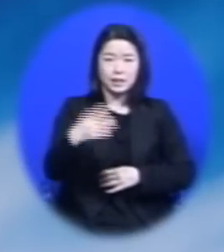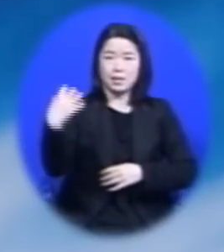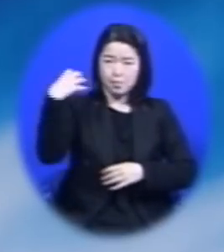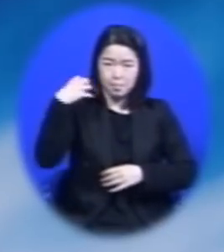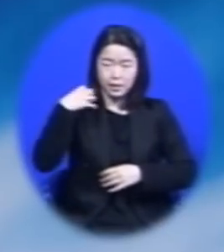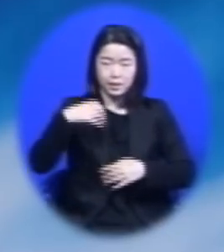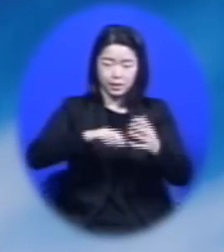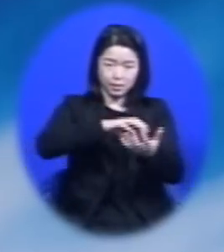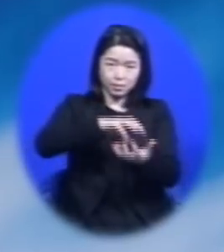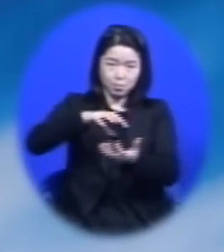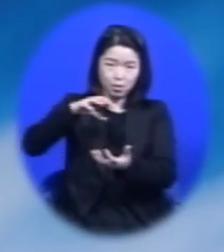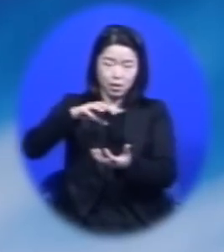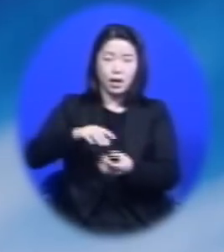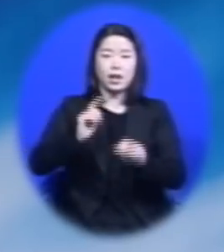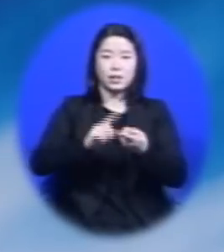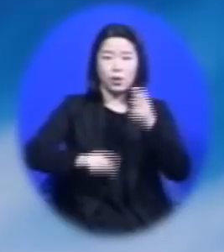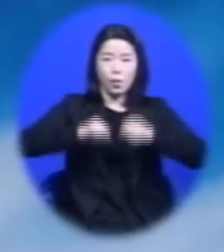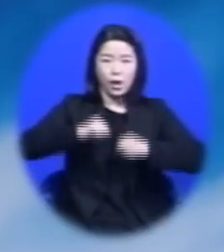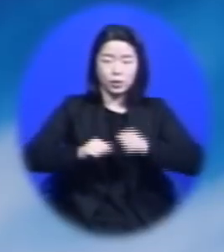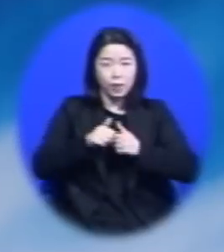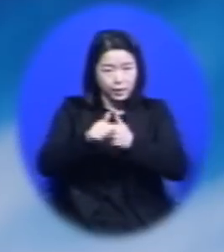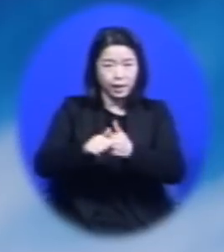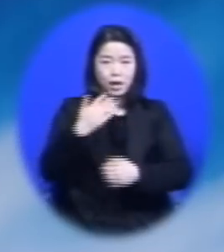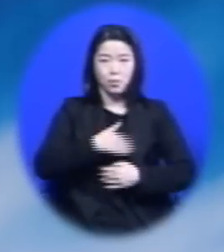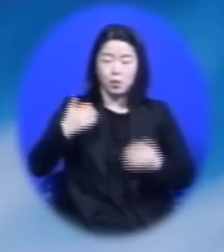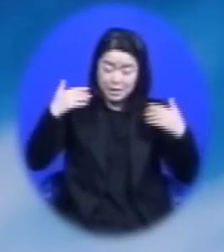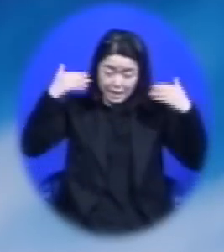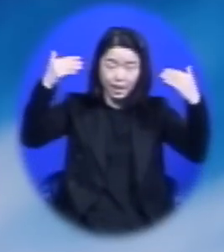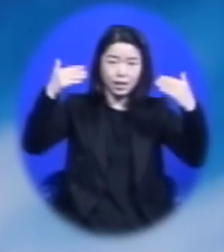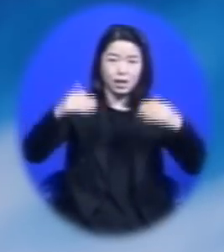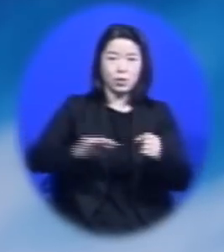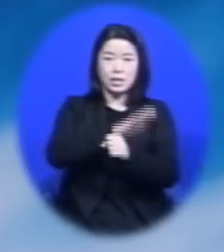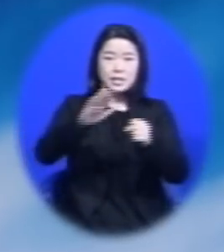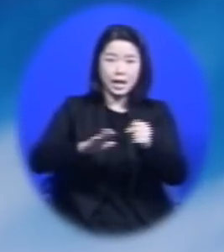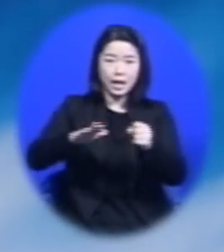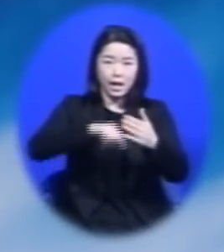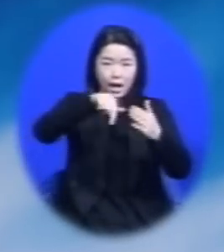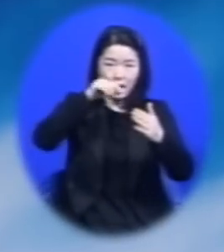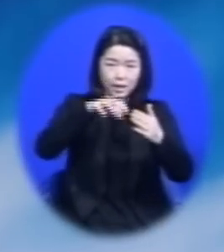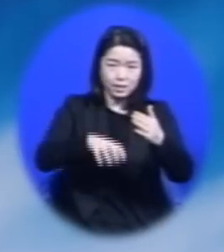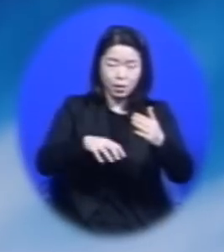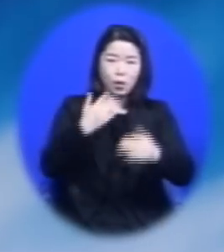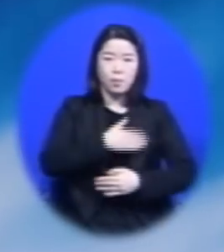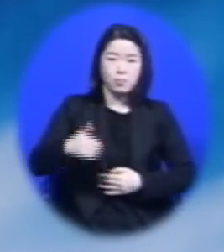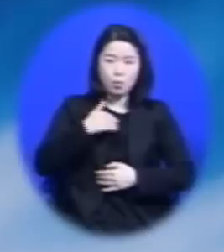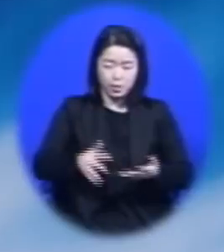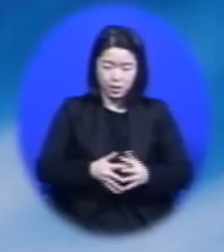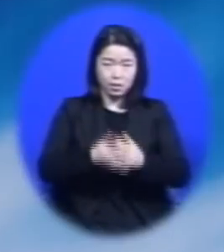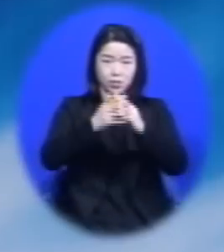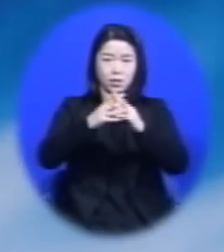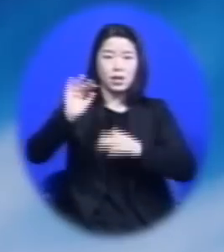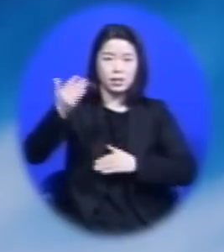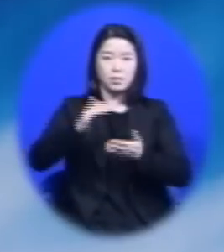맡은 분량대로 활동함 따라 몸이 자라나며 사랑 안에서 몸이 건설됩니다